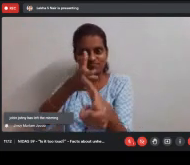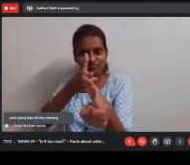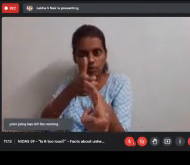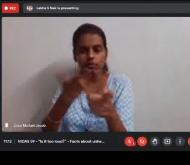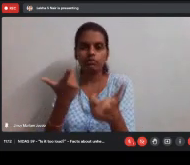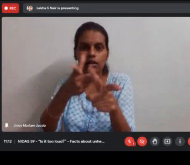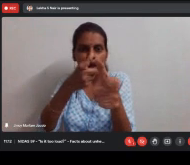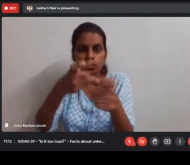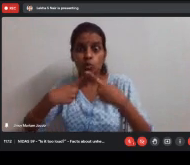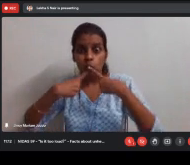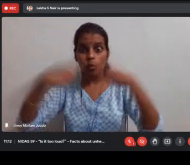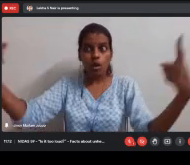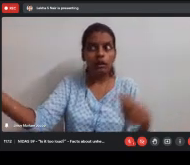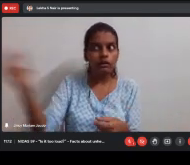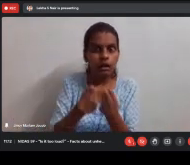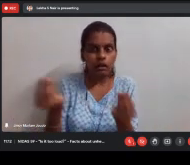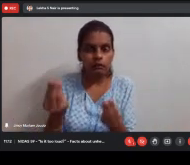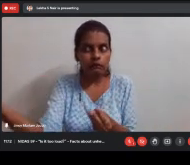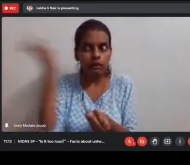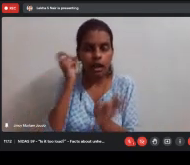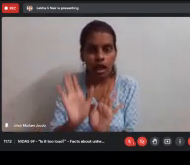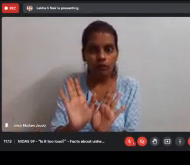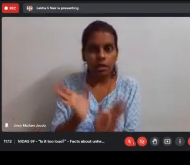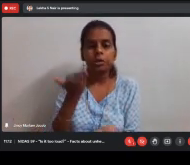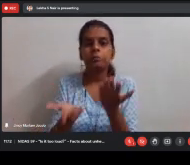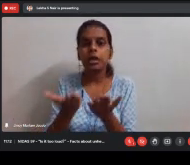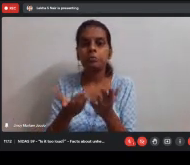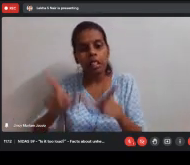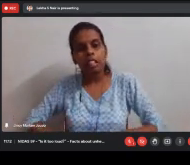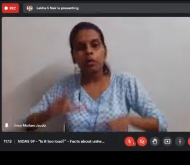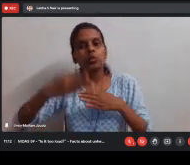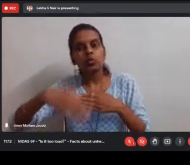പൊട്ടുന്നത് അടുത്തിരുന്ന് കേൾക്കുക പടക്കം പൊട്ടുന്നത്, അല്ലെങ്കിൽ